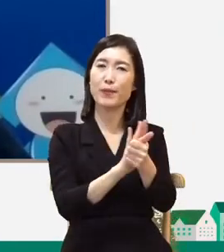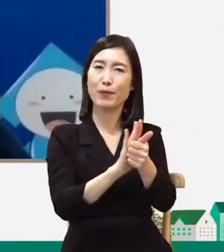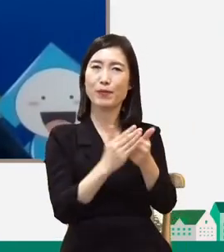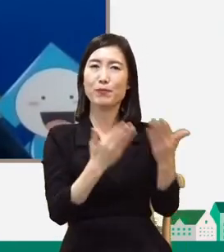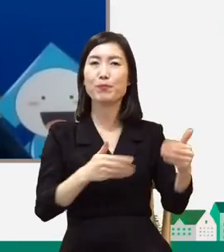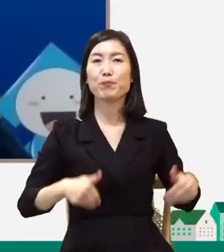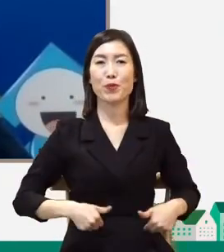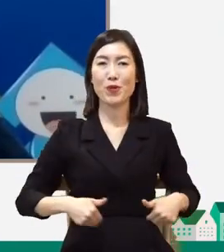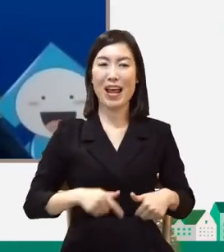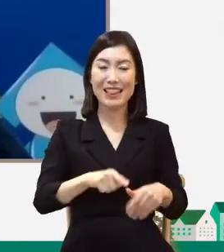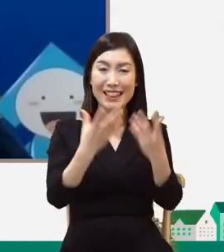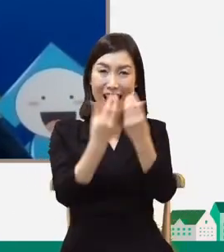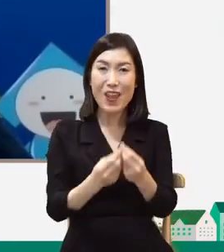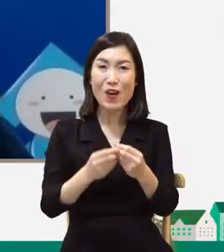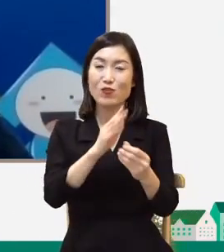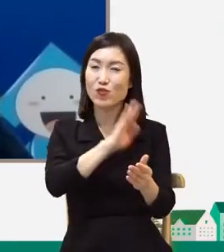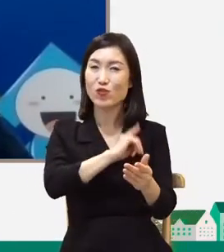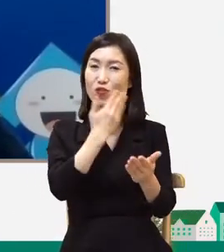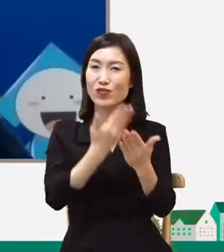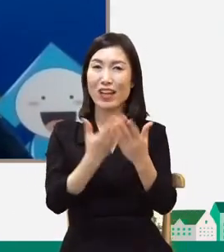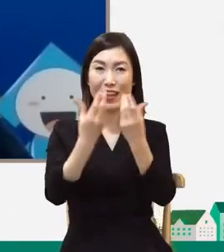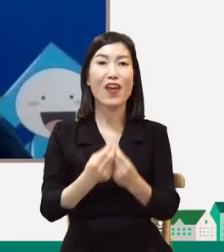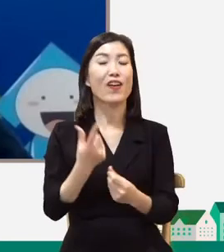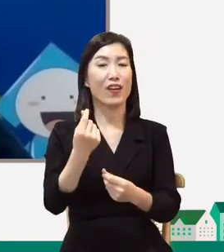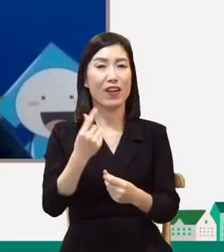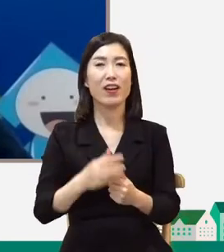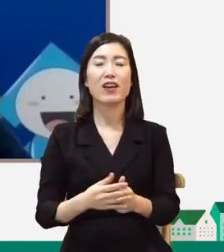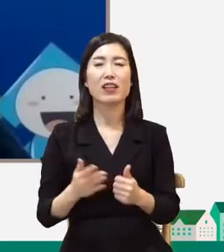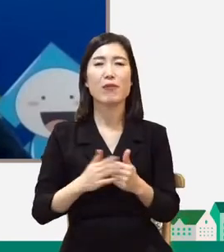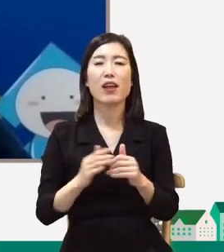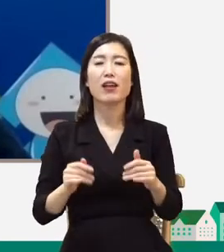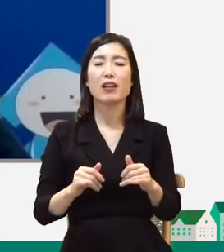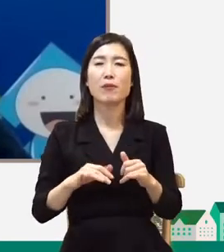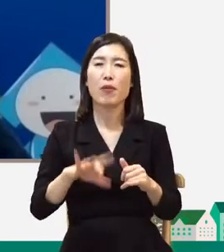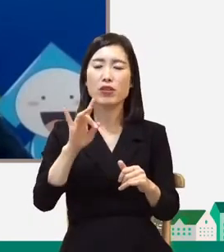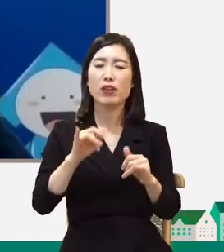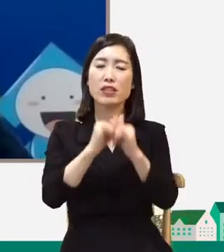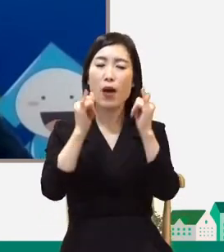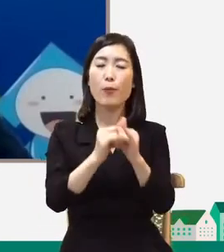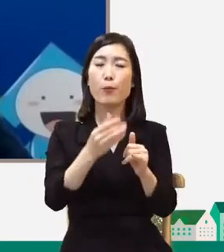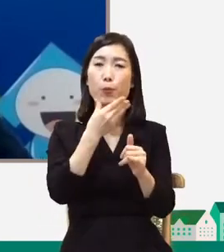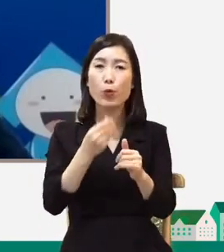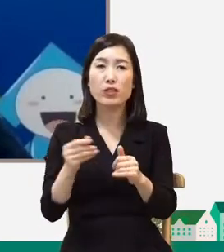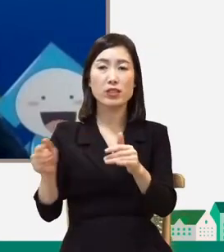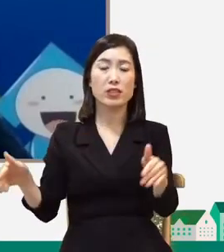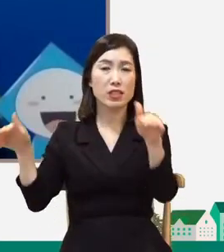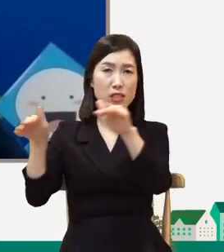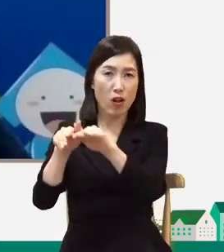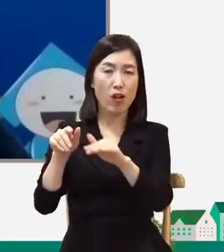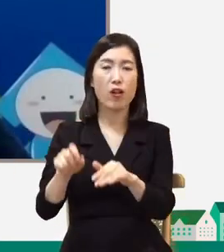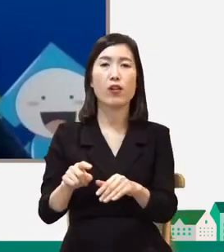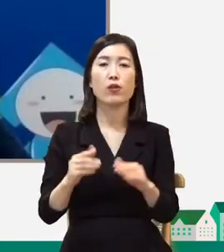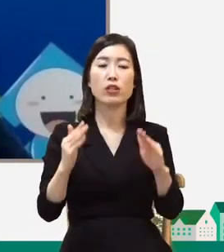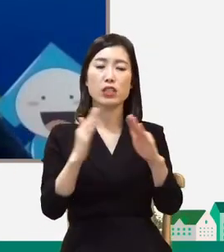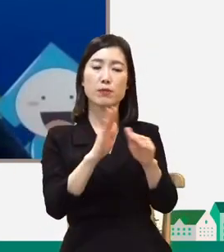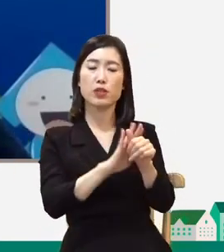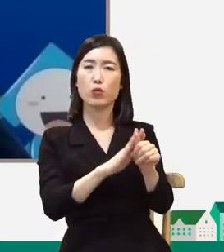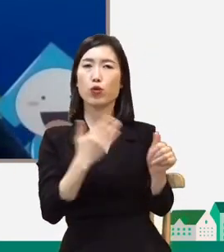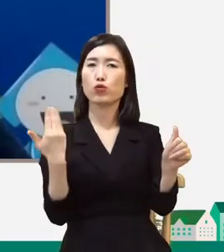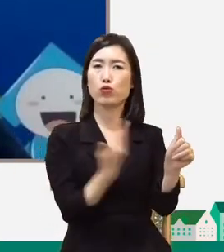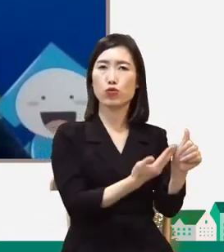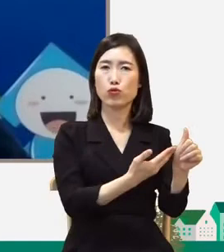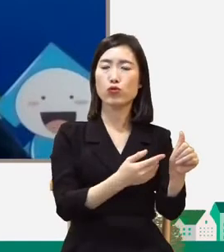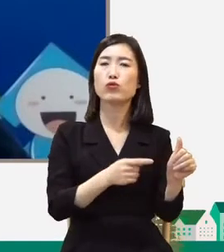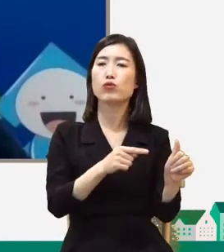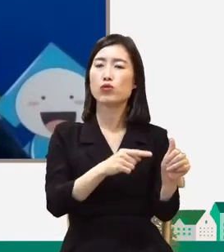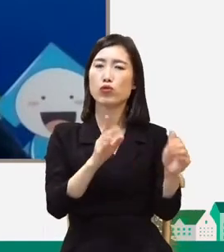사회복지 현장에서는 그런 사회복지 시설과 기관조차도 그 지원주택 당사자한테